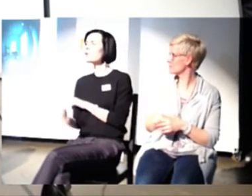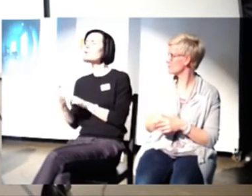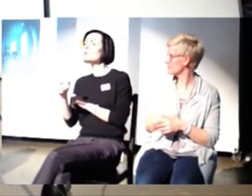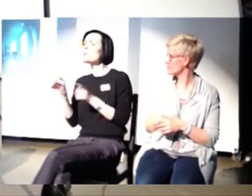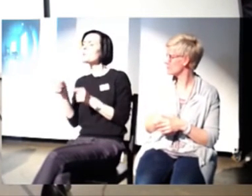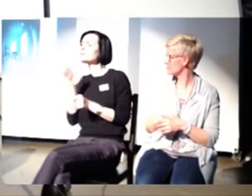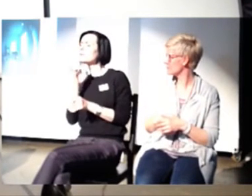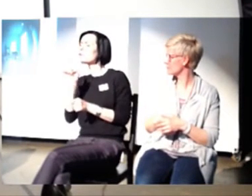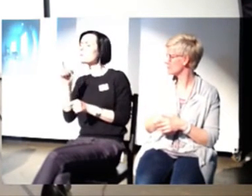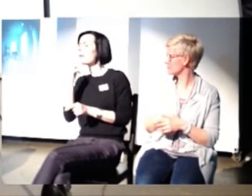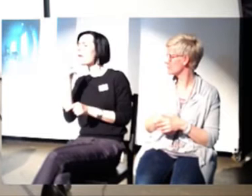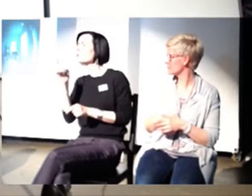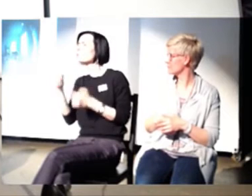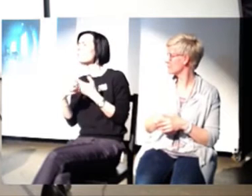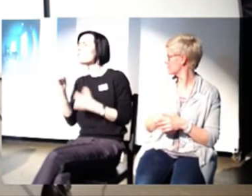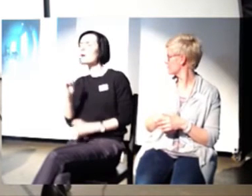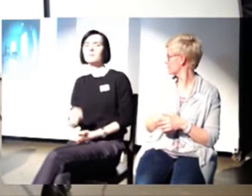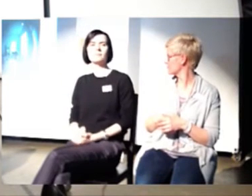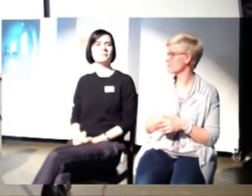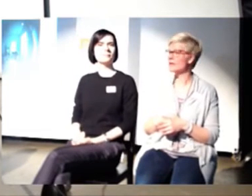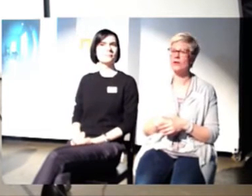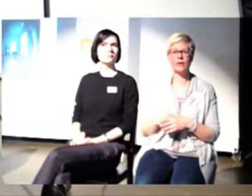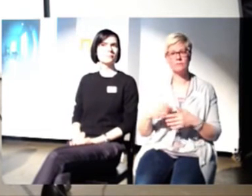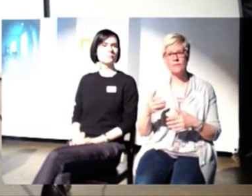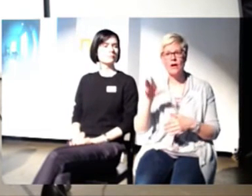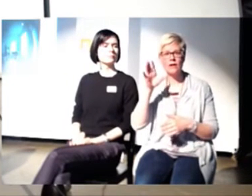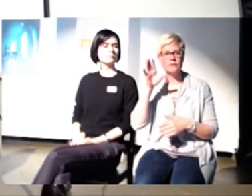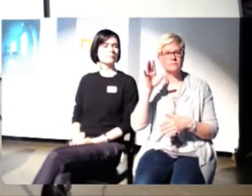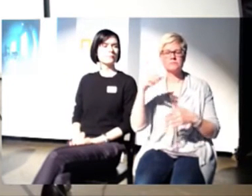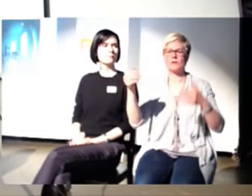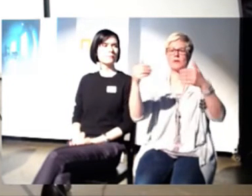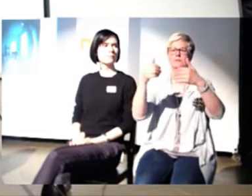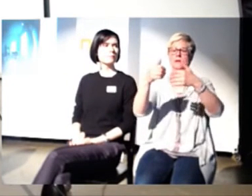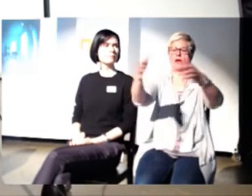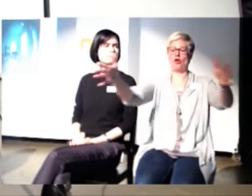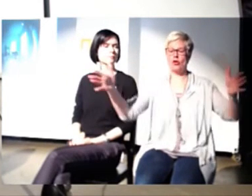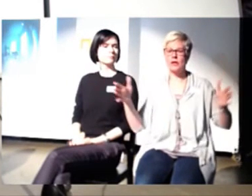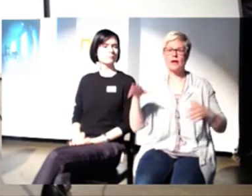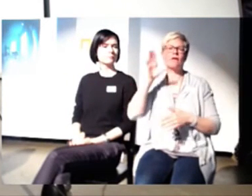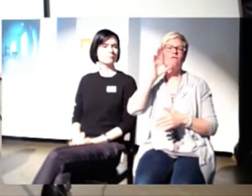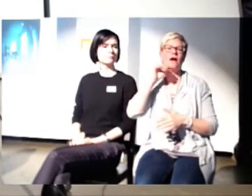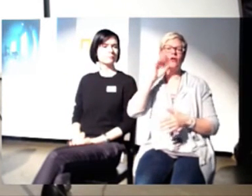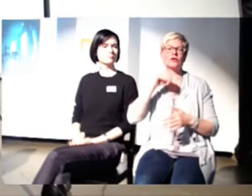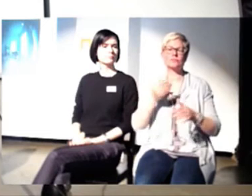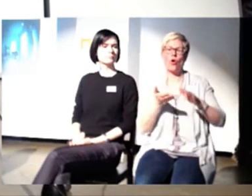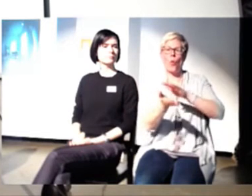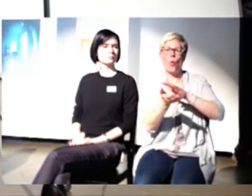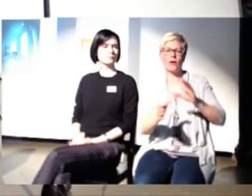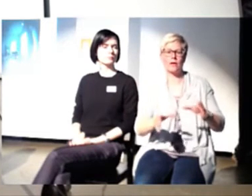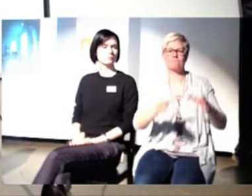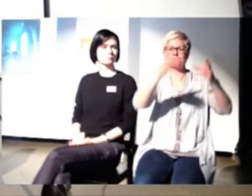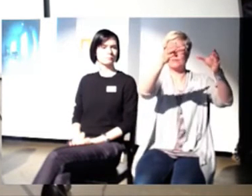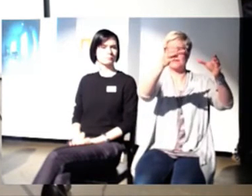aika suht avaria tiloja, missä on vanhoja kakluuneja, joita valitettavasti ei saa enää lämmittää, koska rakennus